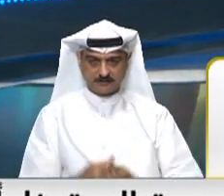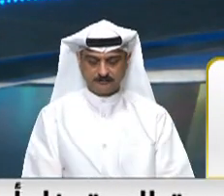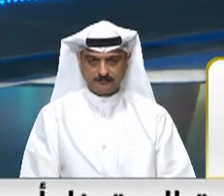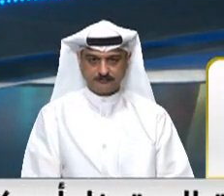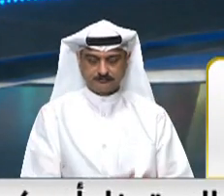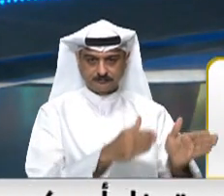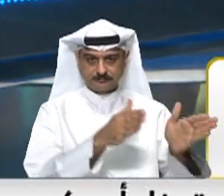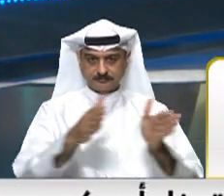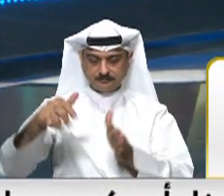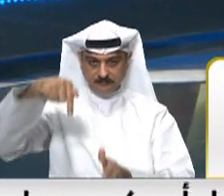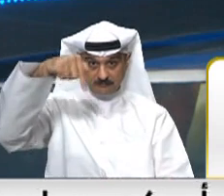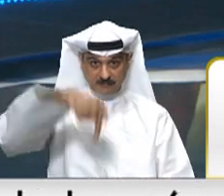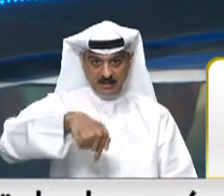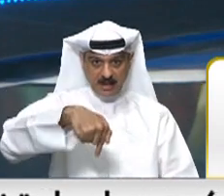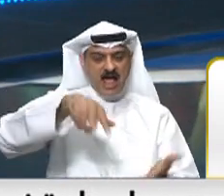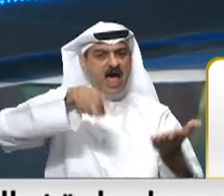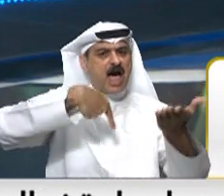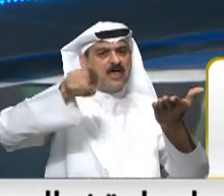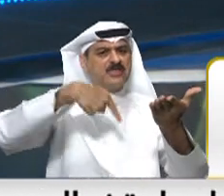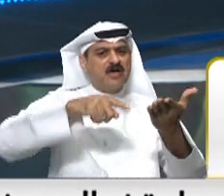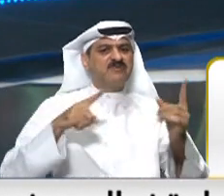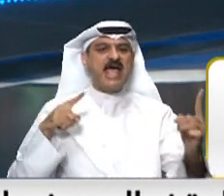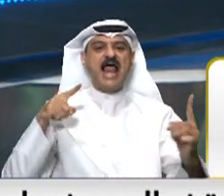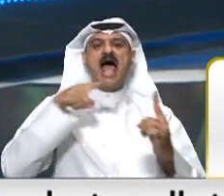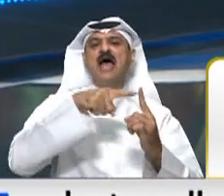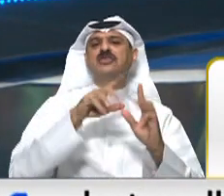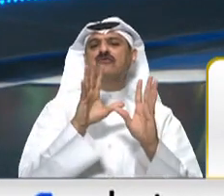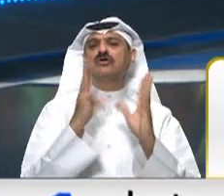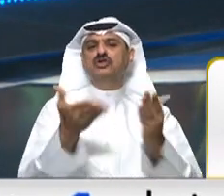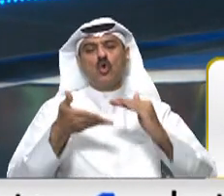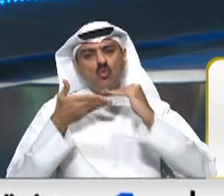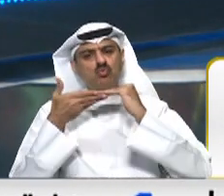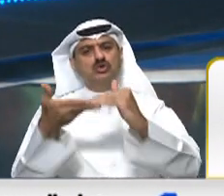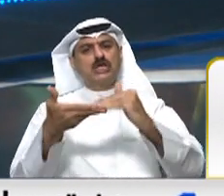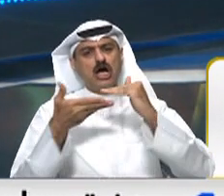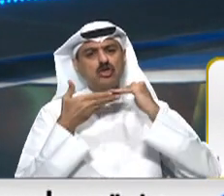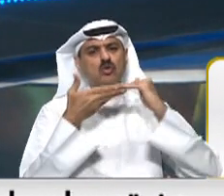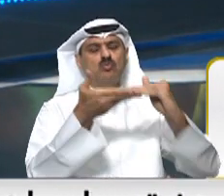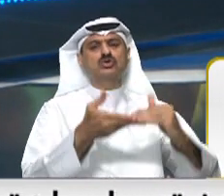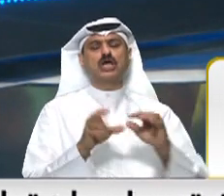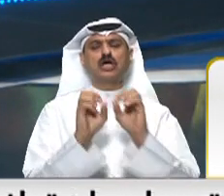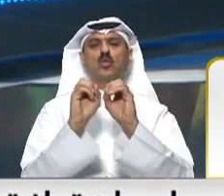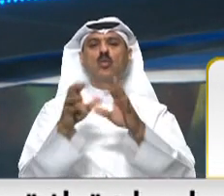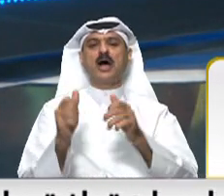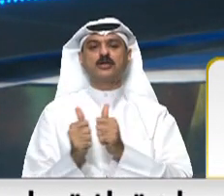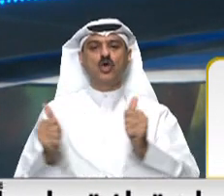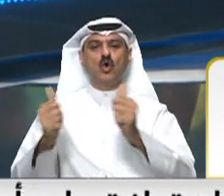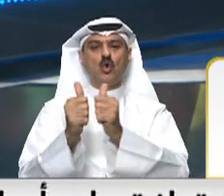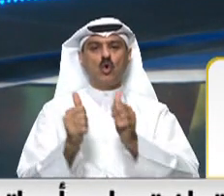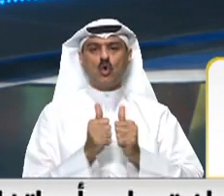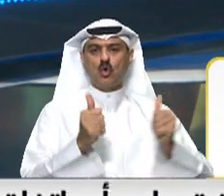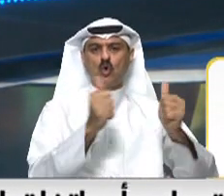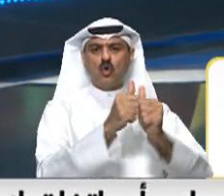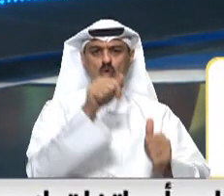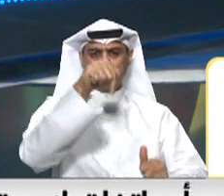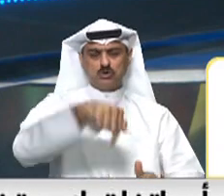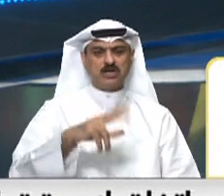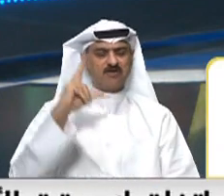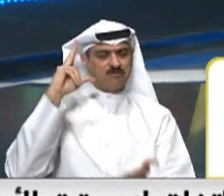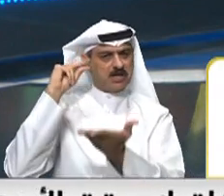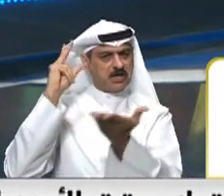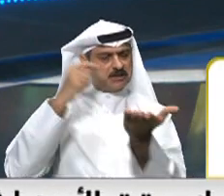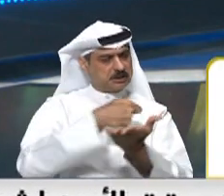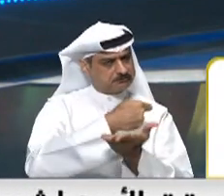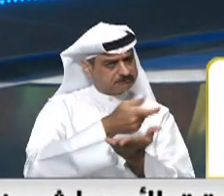الاتفاقيه عده بنود واهداف ستساهم في مساعده العديد من الافراد والاسر للوصول الى حياه كريمه